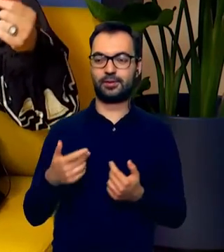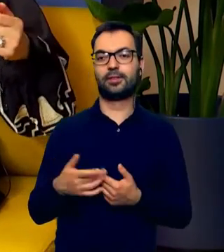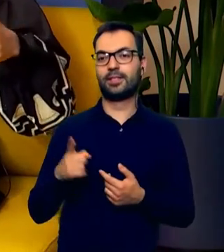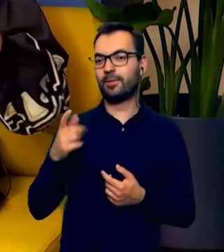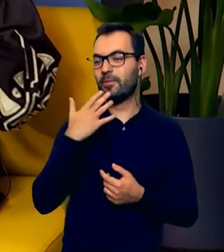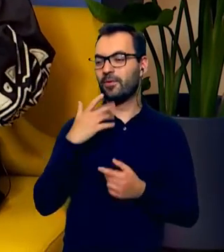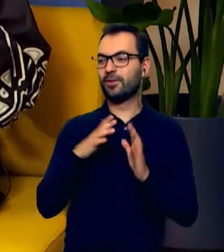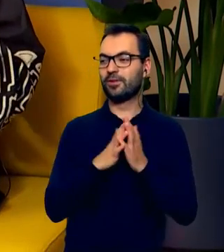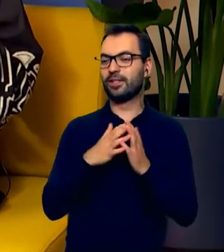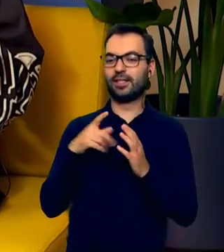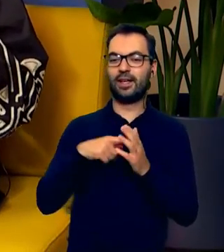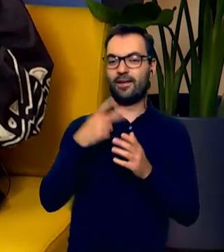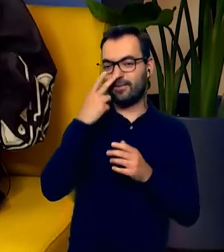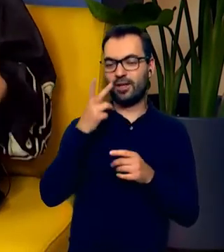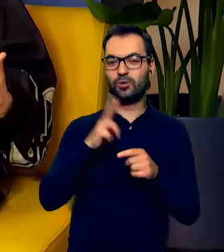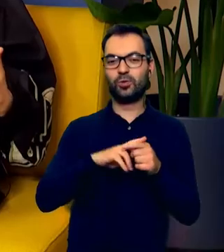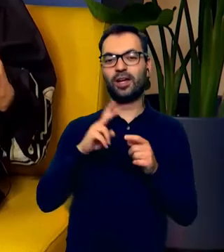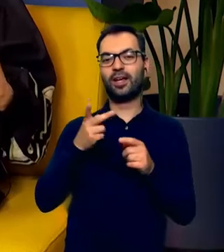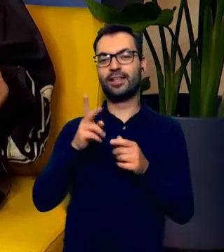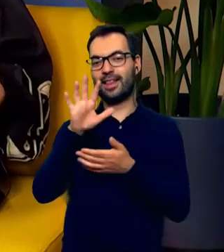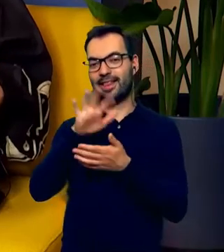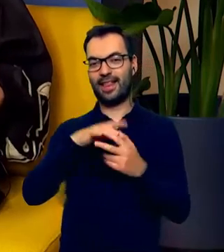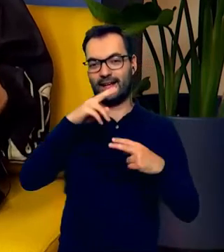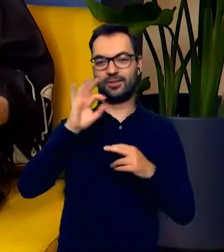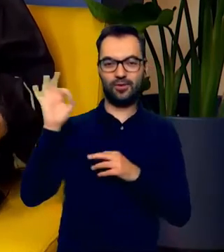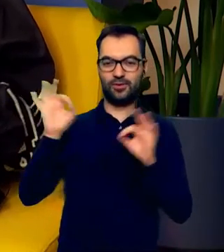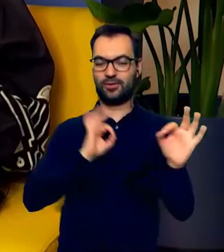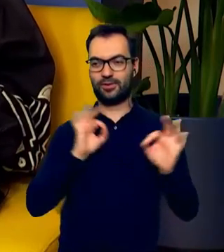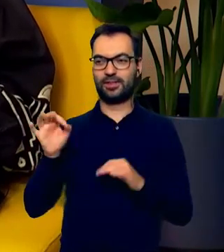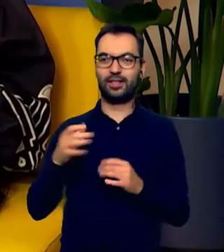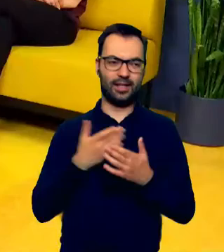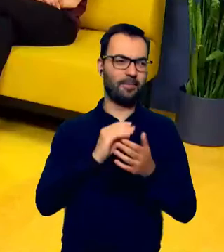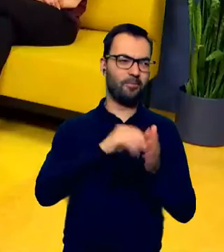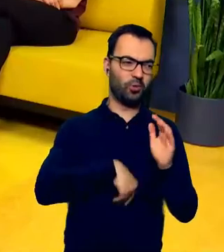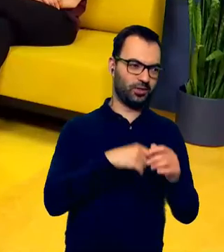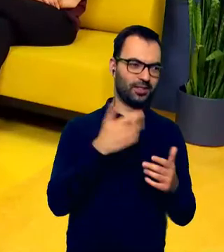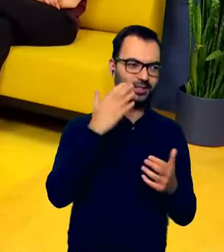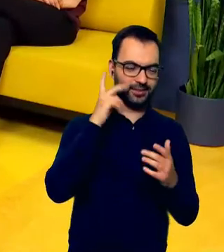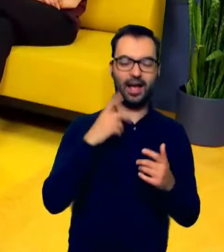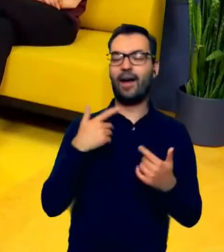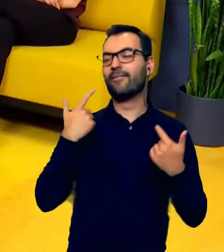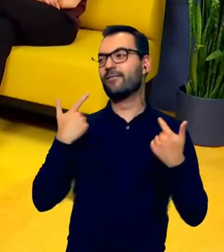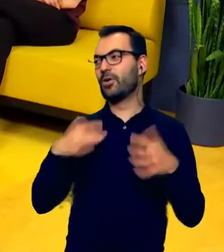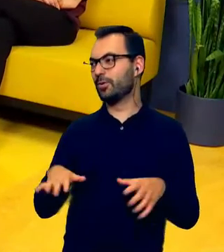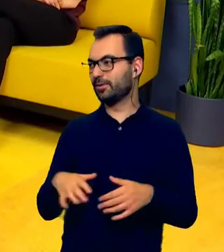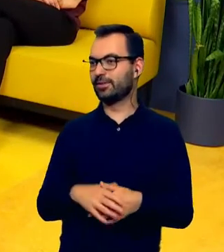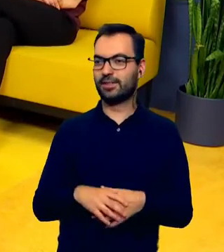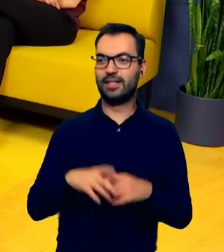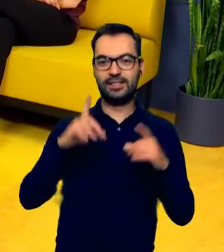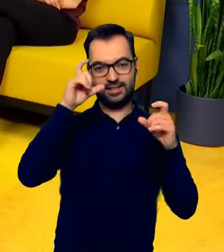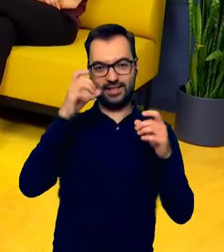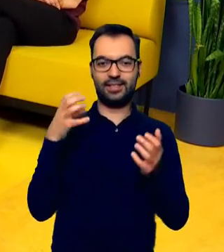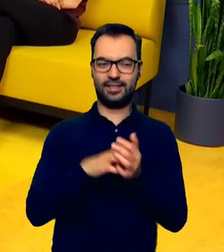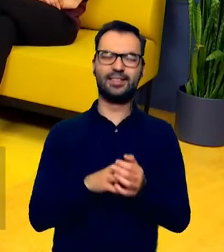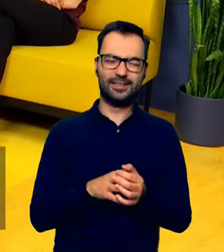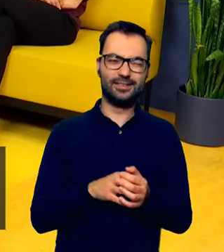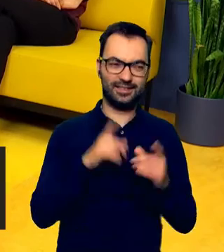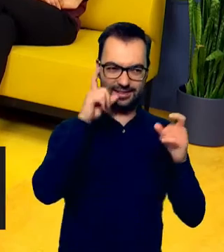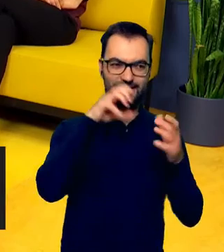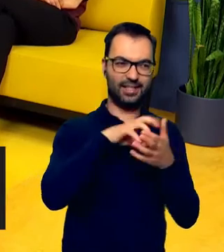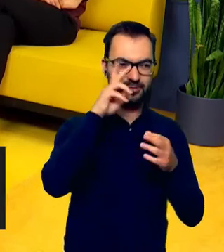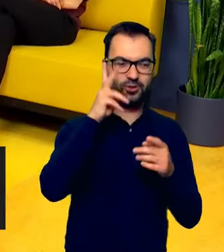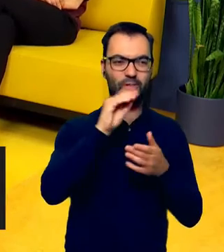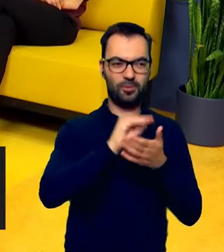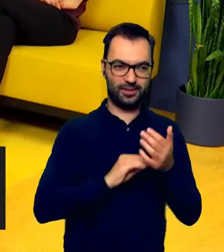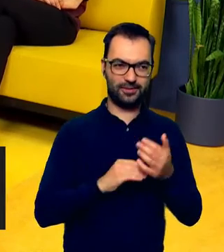sama mówi, że w tej książce widać, która co napisała. To jest świetne, to jest wartość dodana. No, ale jest to też podpisane, dlatego się tak zorientowałam. A, też. Dlatego. No, tak. Te zdjęcia, prawda? Zdjęcia mnie naprawdę dziwiły.